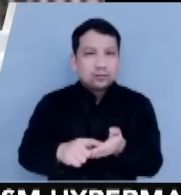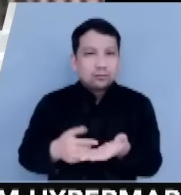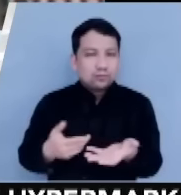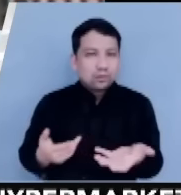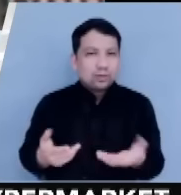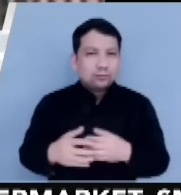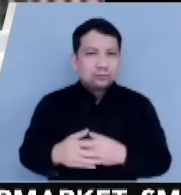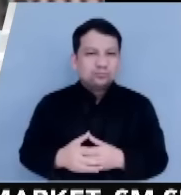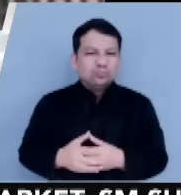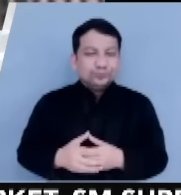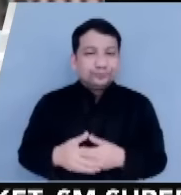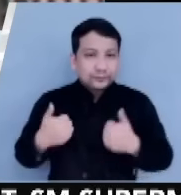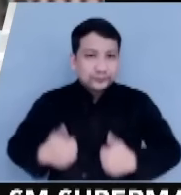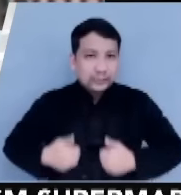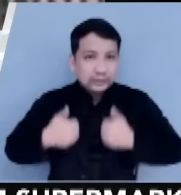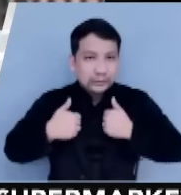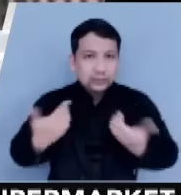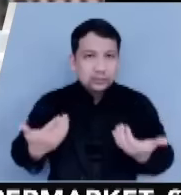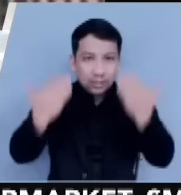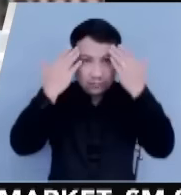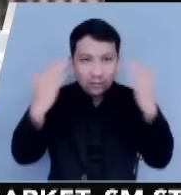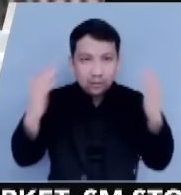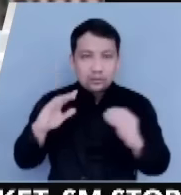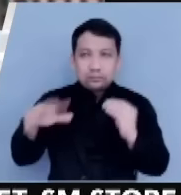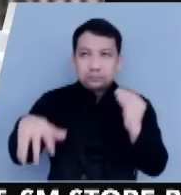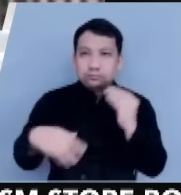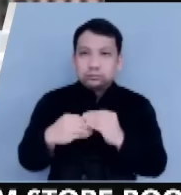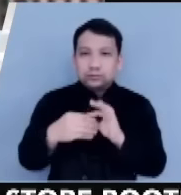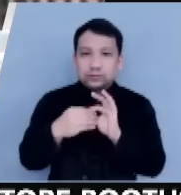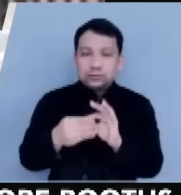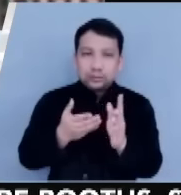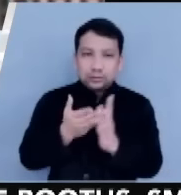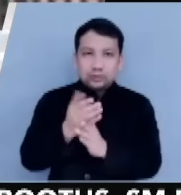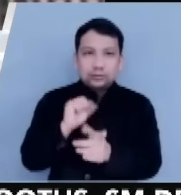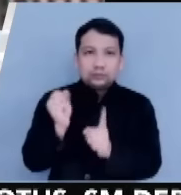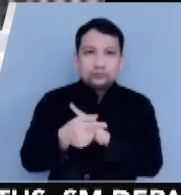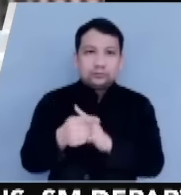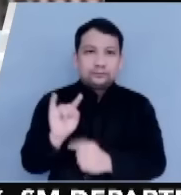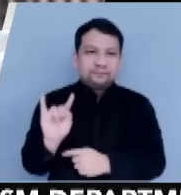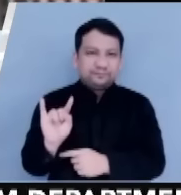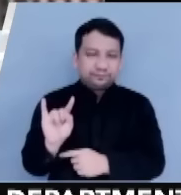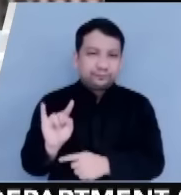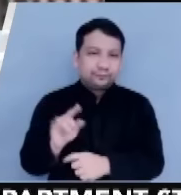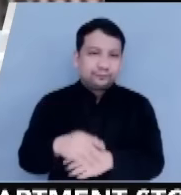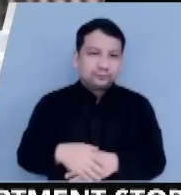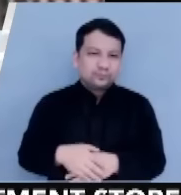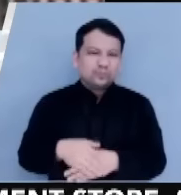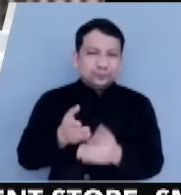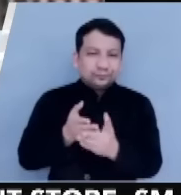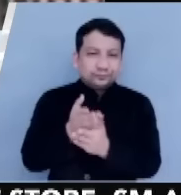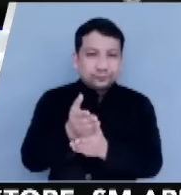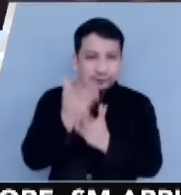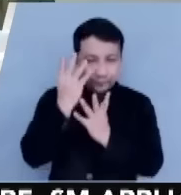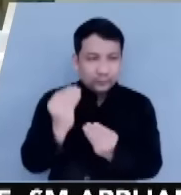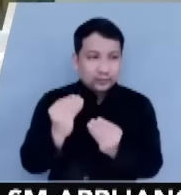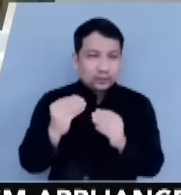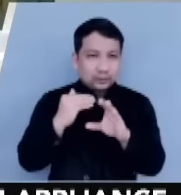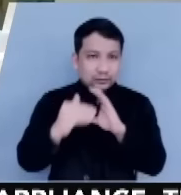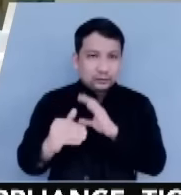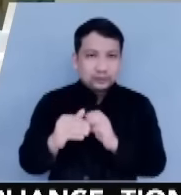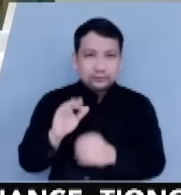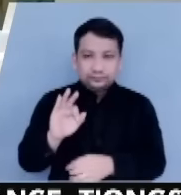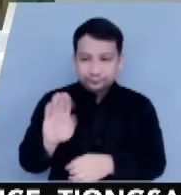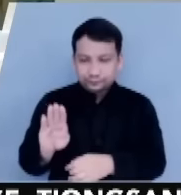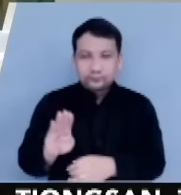address of this embassy because lahat sila via social media, kinontak via email, Facebook. Kabilang